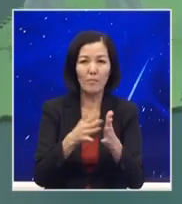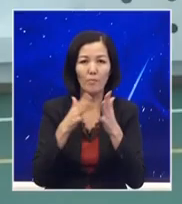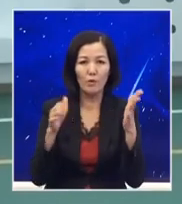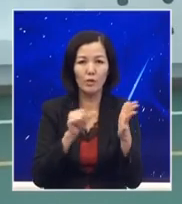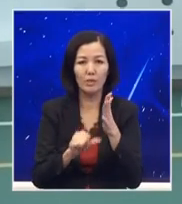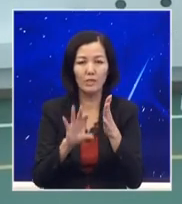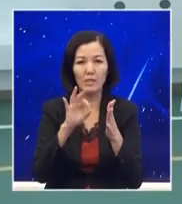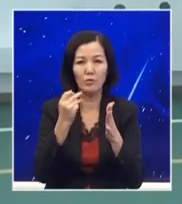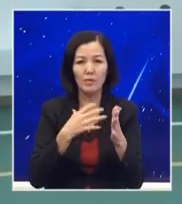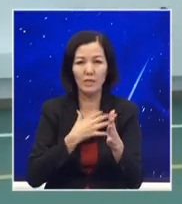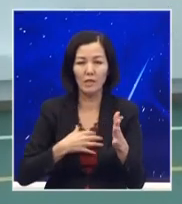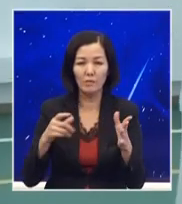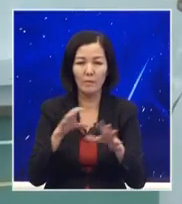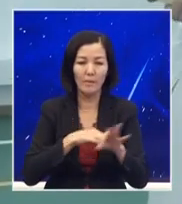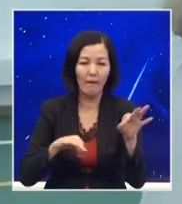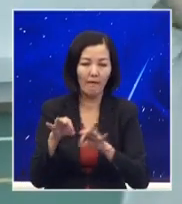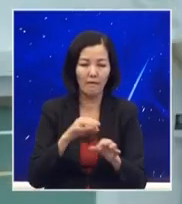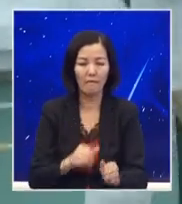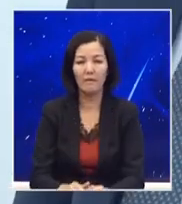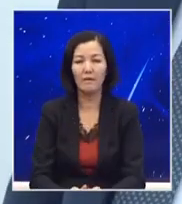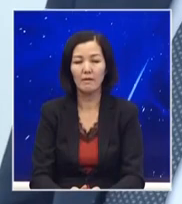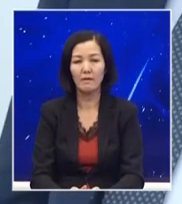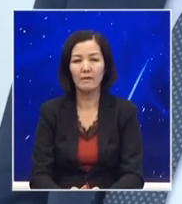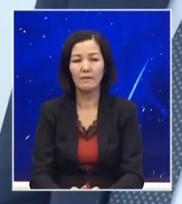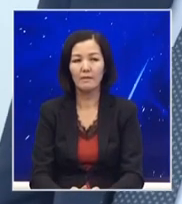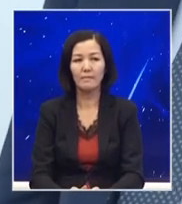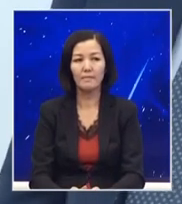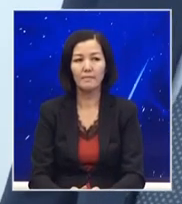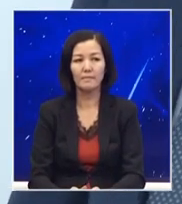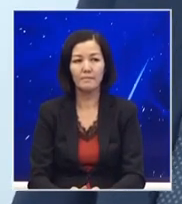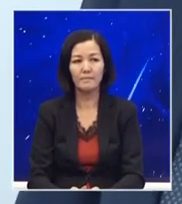более 60 социально значимых проектов.